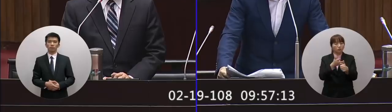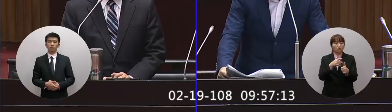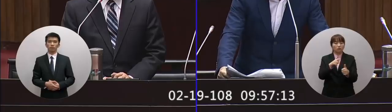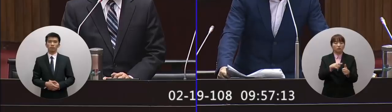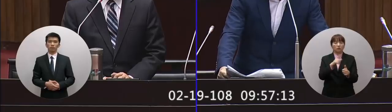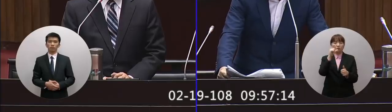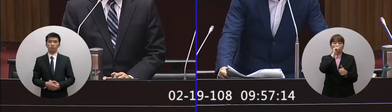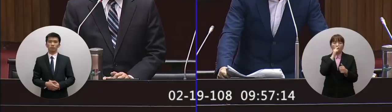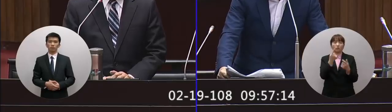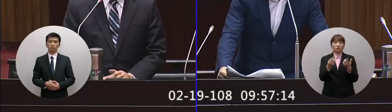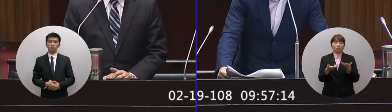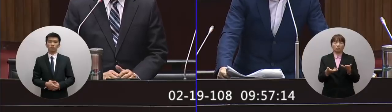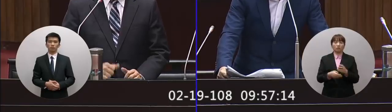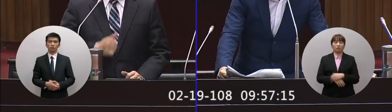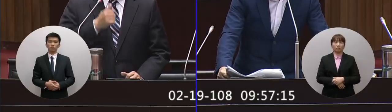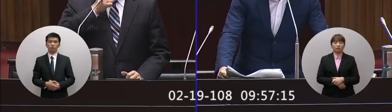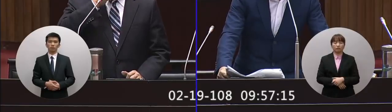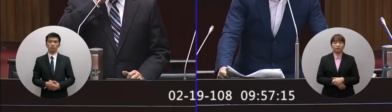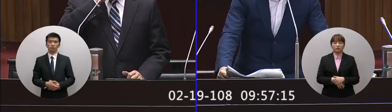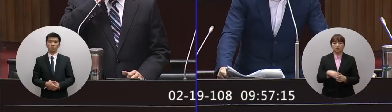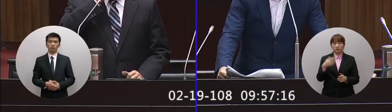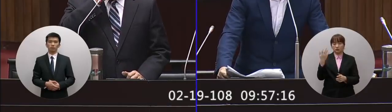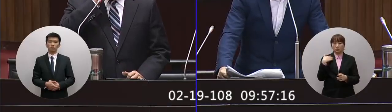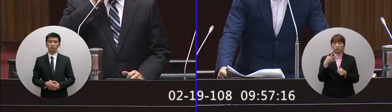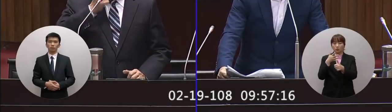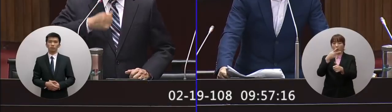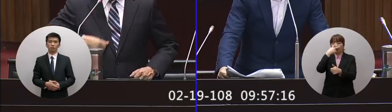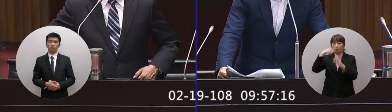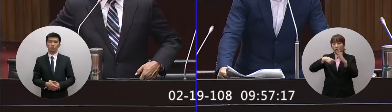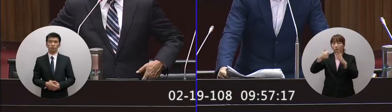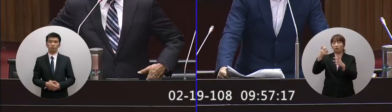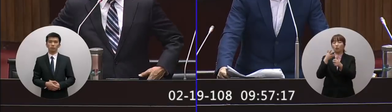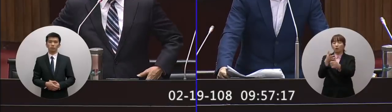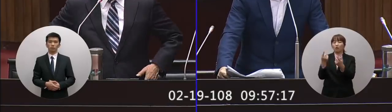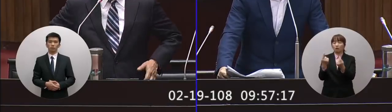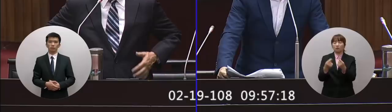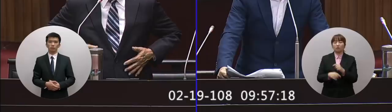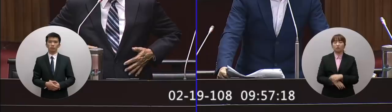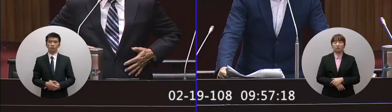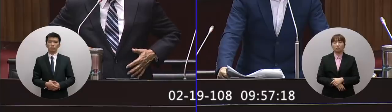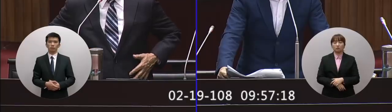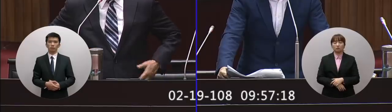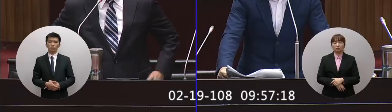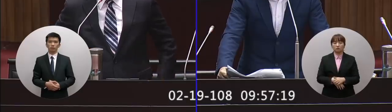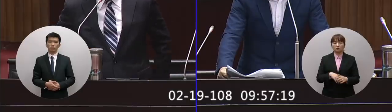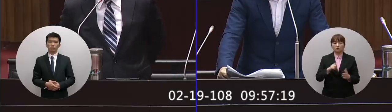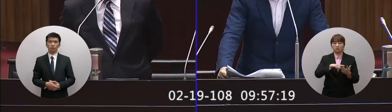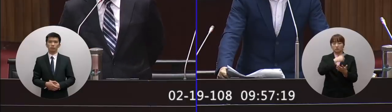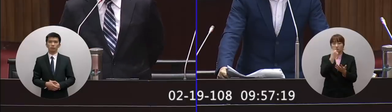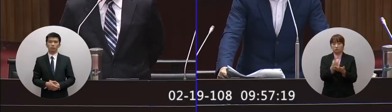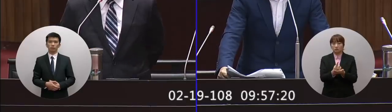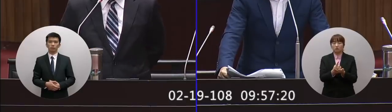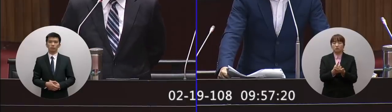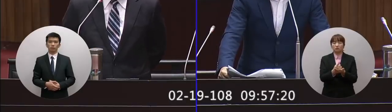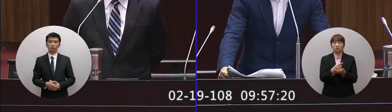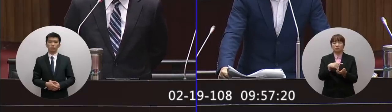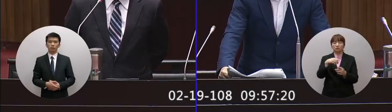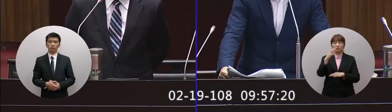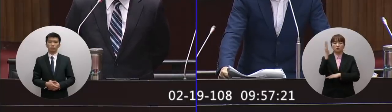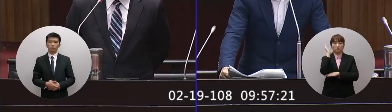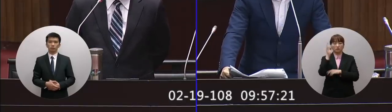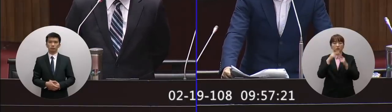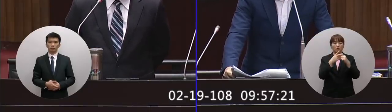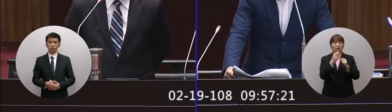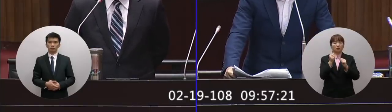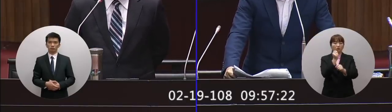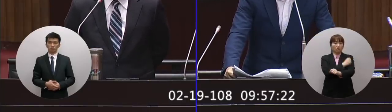个老问题。当时我在问赖院长的时候，我在问说，其实整个我们政府跟劳